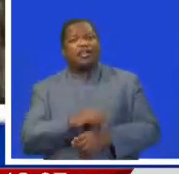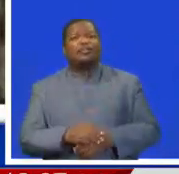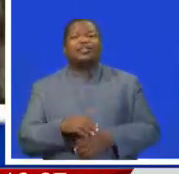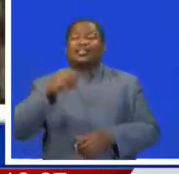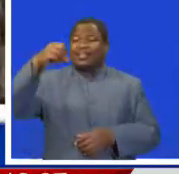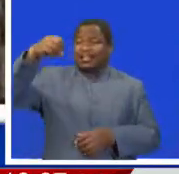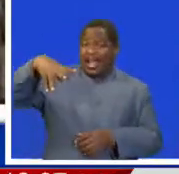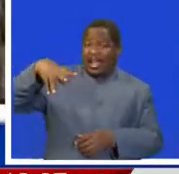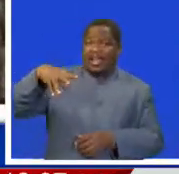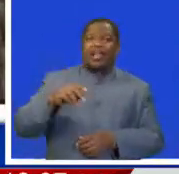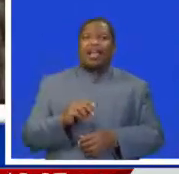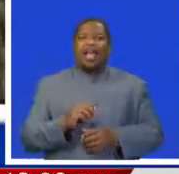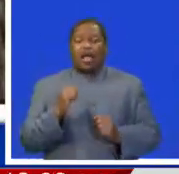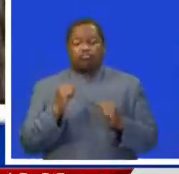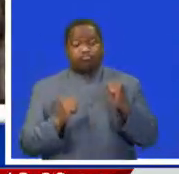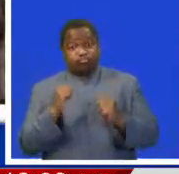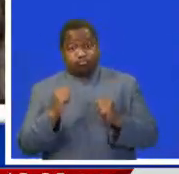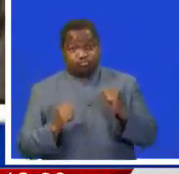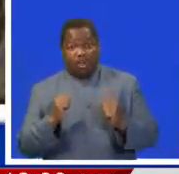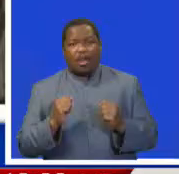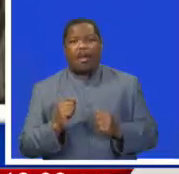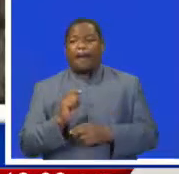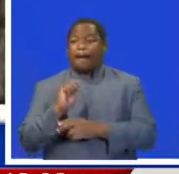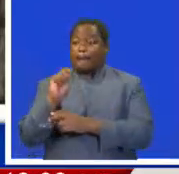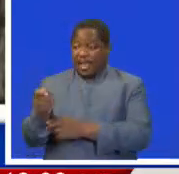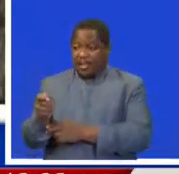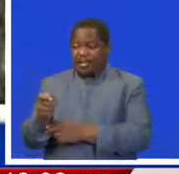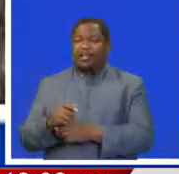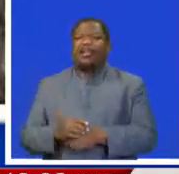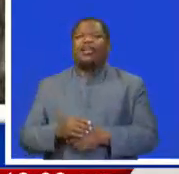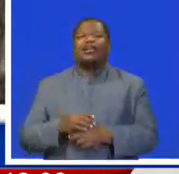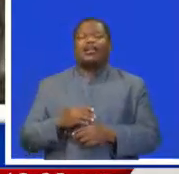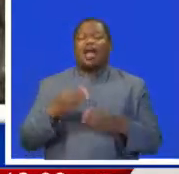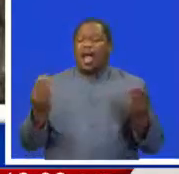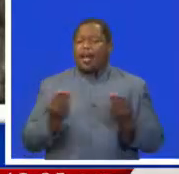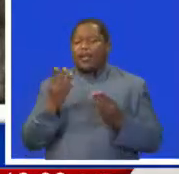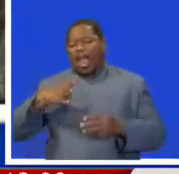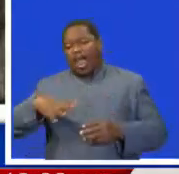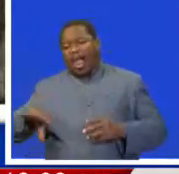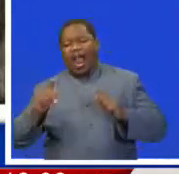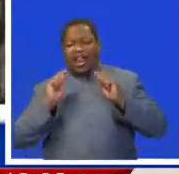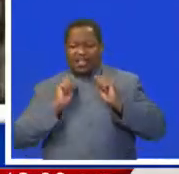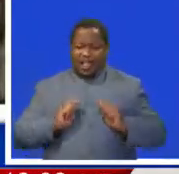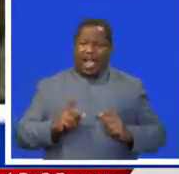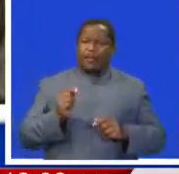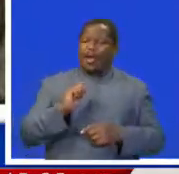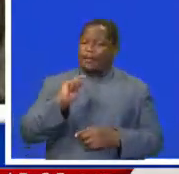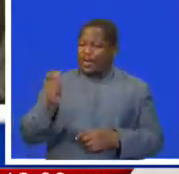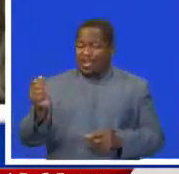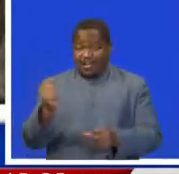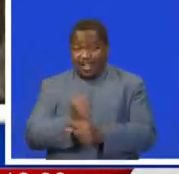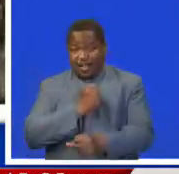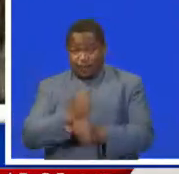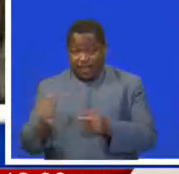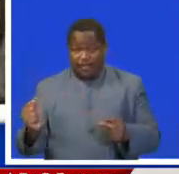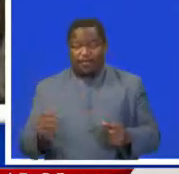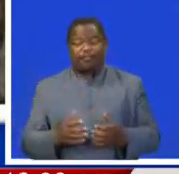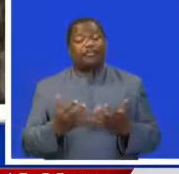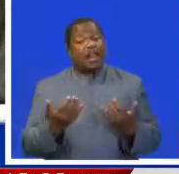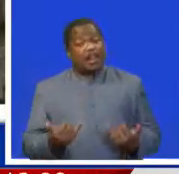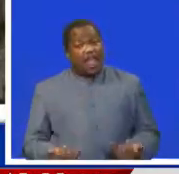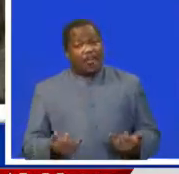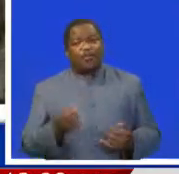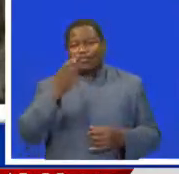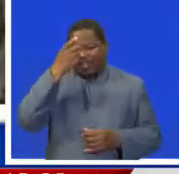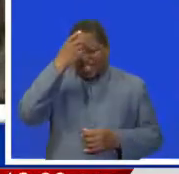nokukhokha le mali yagezi. So-ke uhulumende-ke sowubone ukuthi eyi akube kuhle ukuthi lube